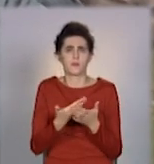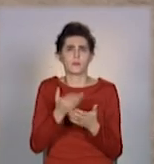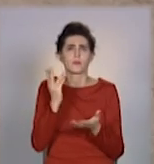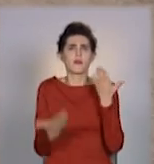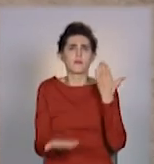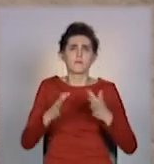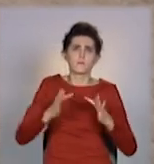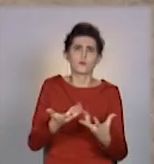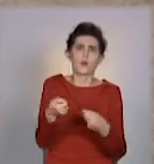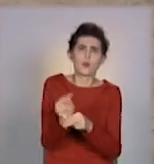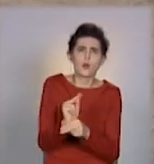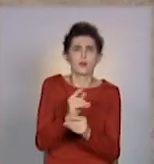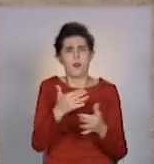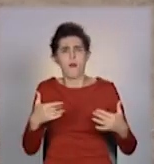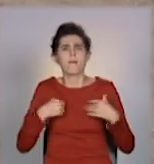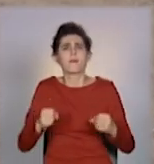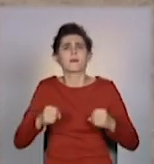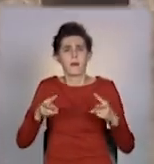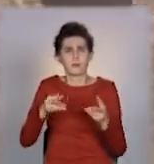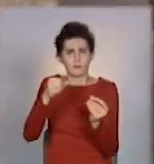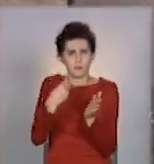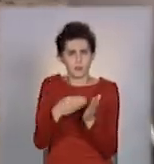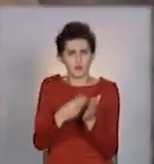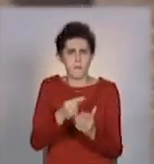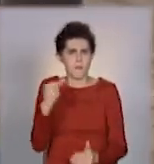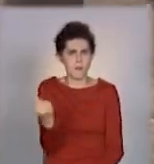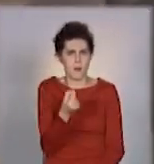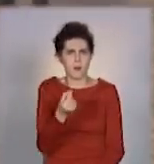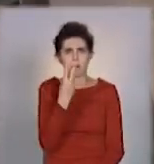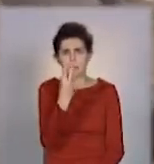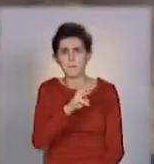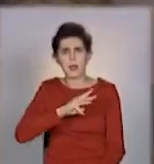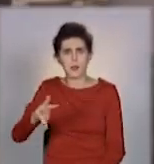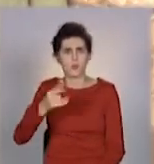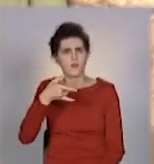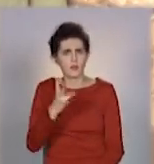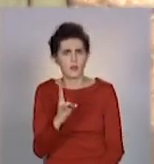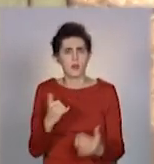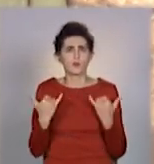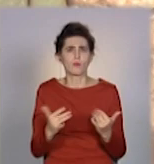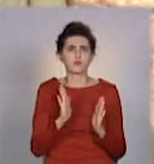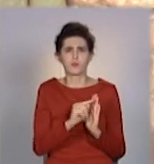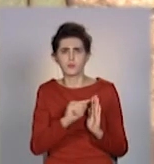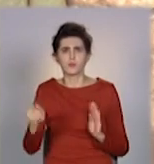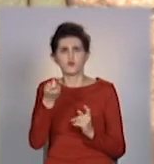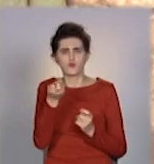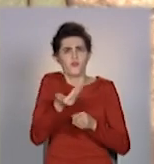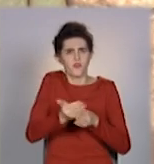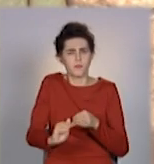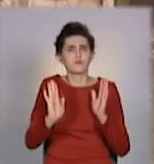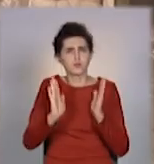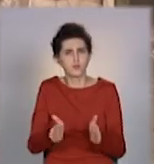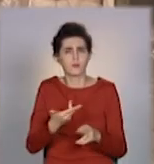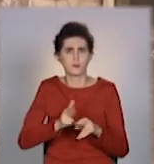так? Бюджет підприємства складає майже 3 мільйони гривень. Проте цьогоріч міська влада виділить більше коштів. Усе